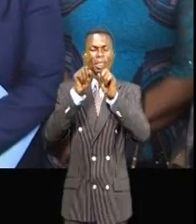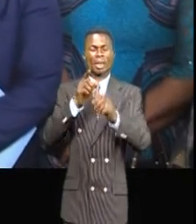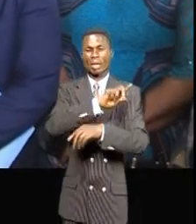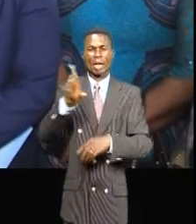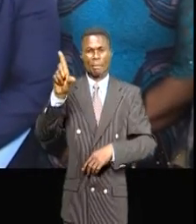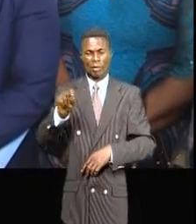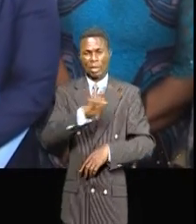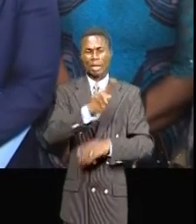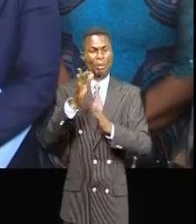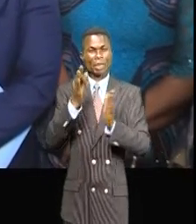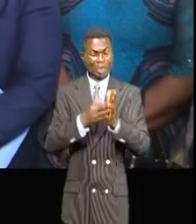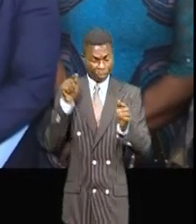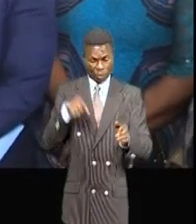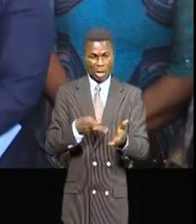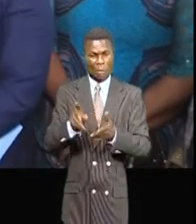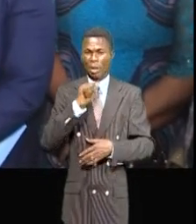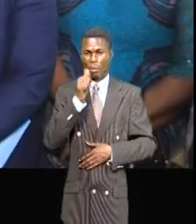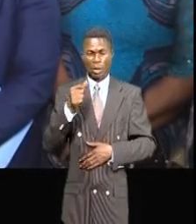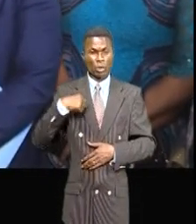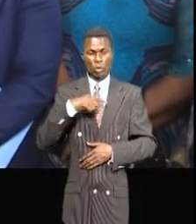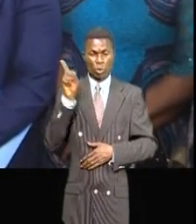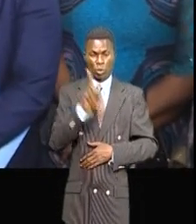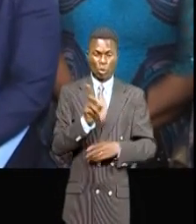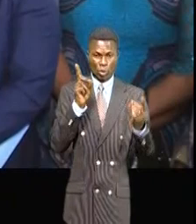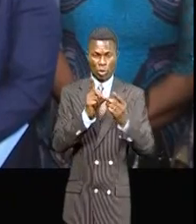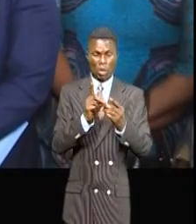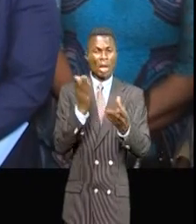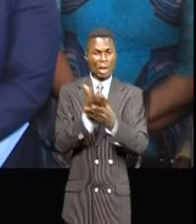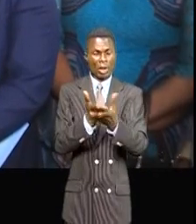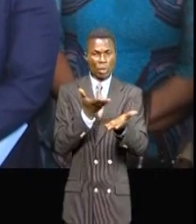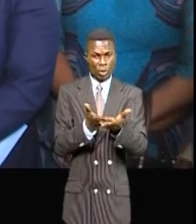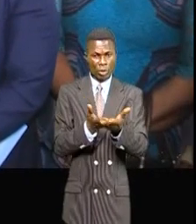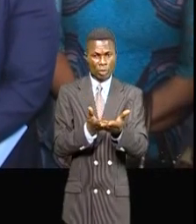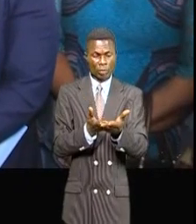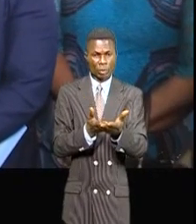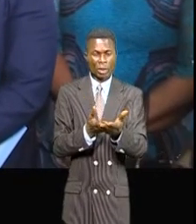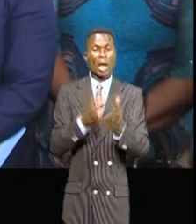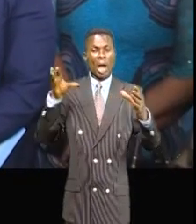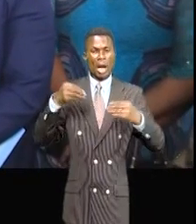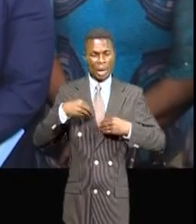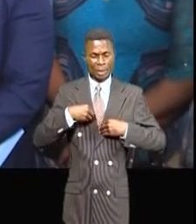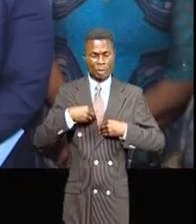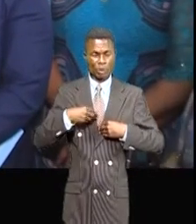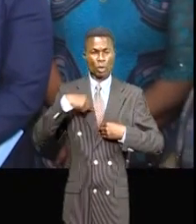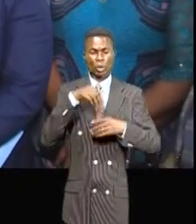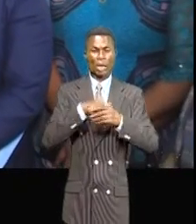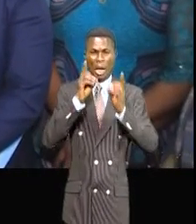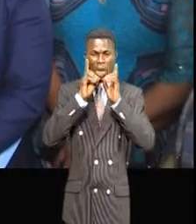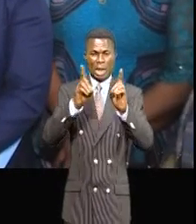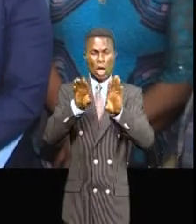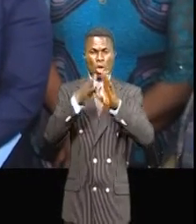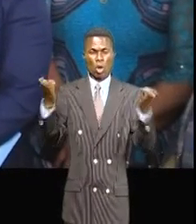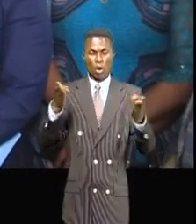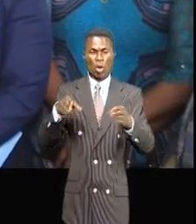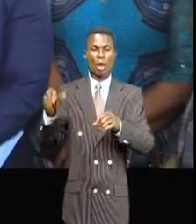et de 2019. C'est comme ça que nous sommes venus le voir, comme lui est l'émanation. Il nous avait même reconnu à travers son discours d'ouverture